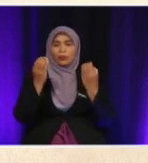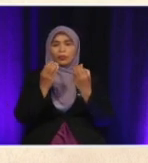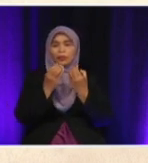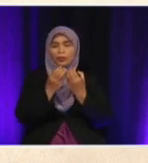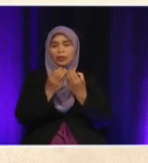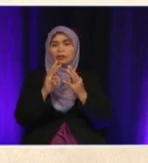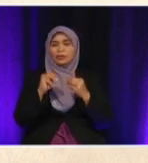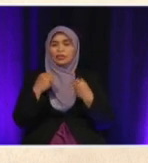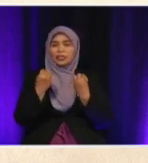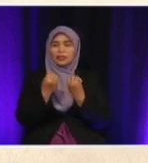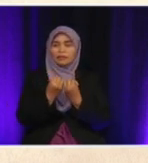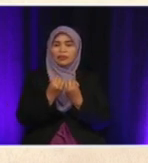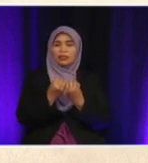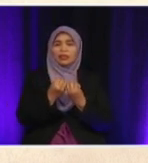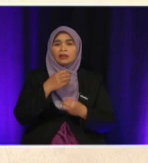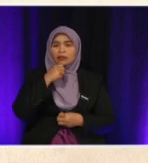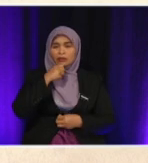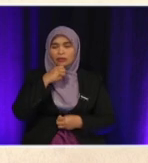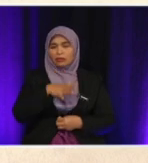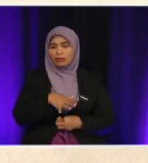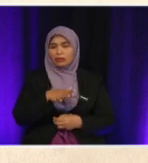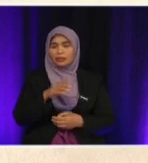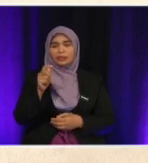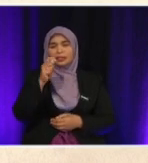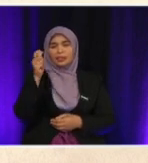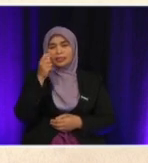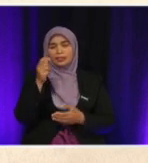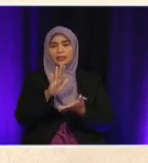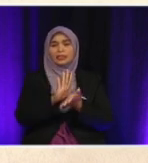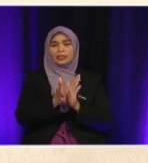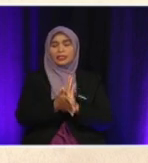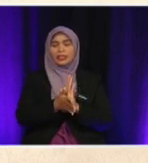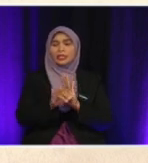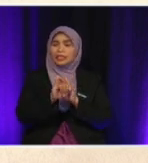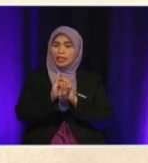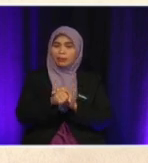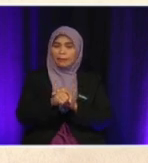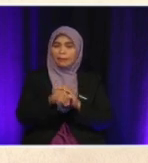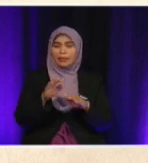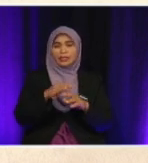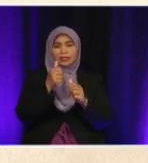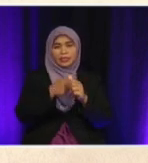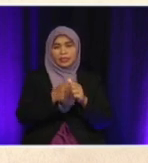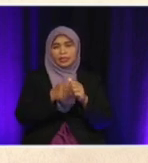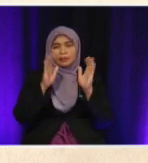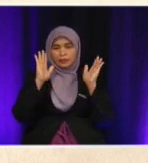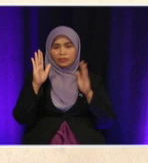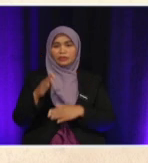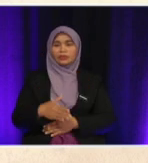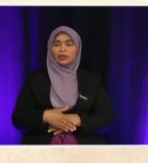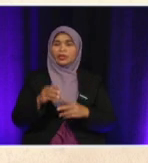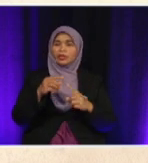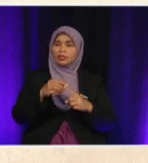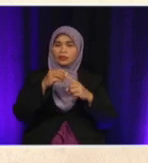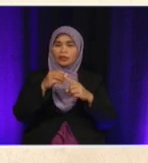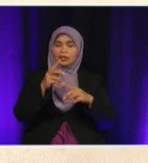menjadi imam Ya Rasulullah senantiasa menjadi imam pada setiap shalat fardhu kecuali ketika Baginda